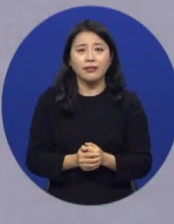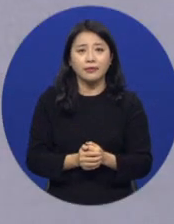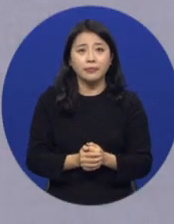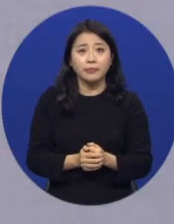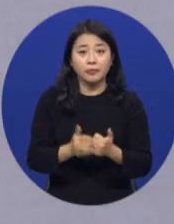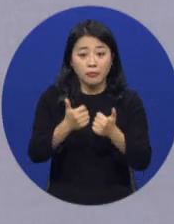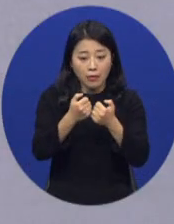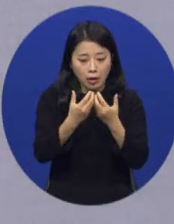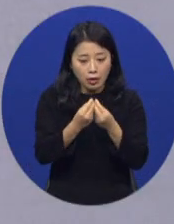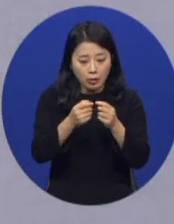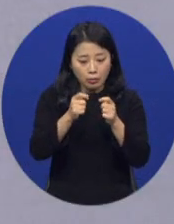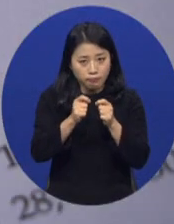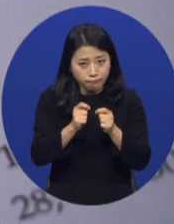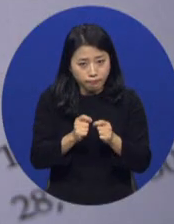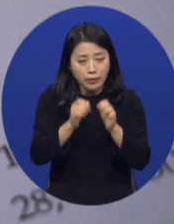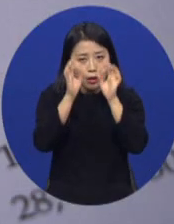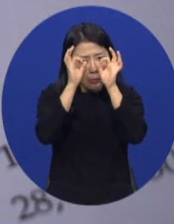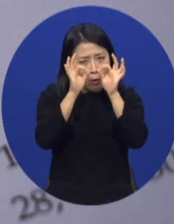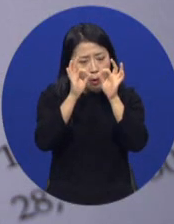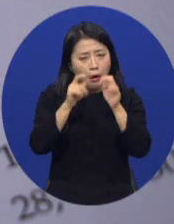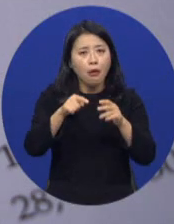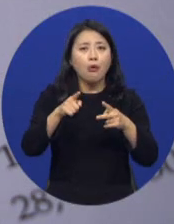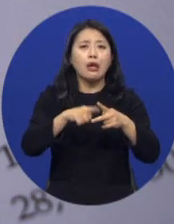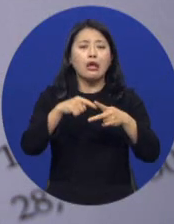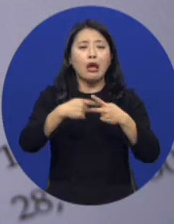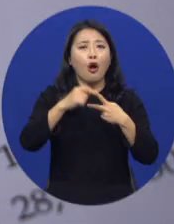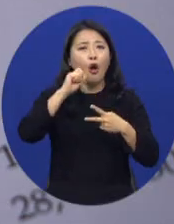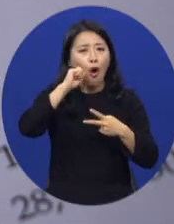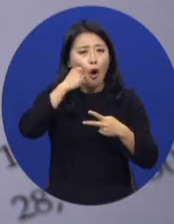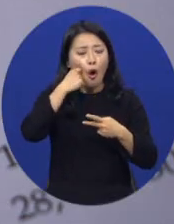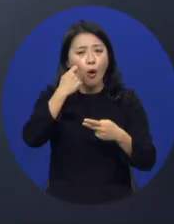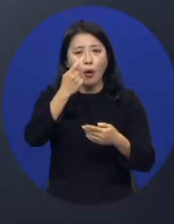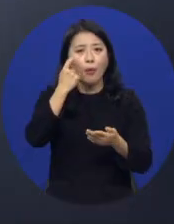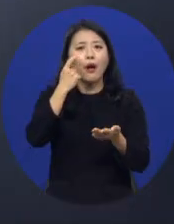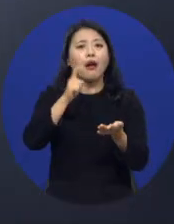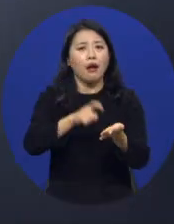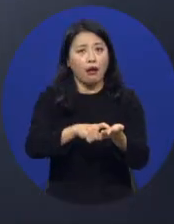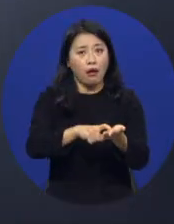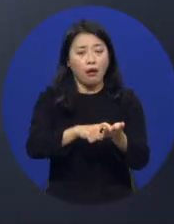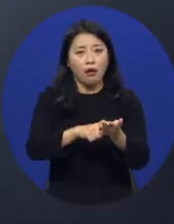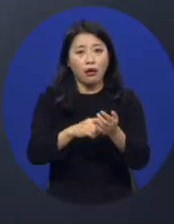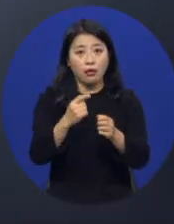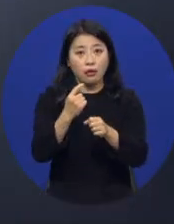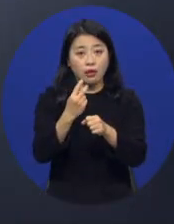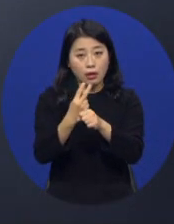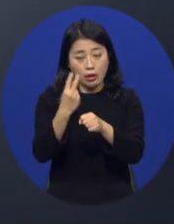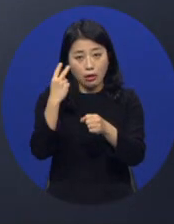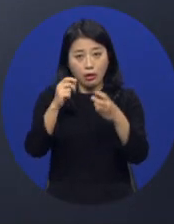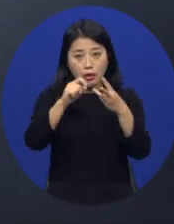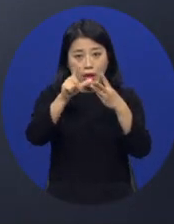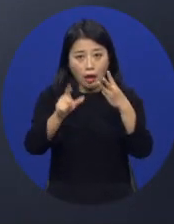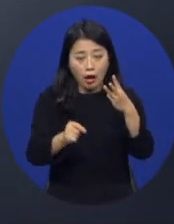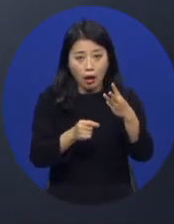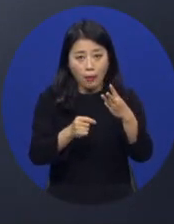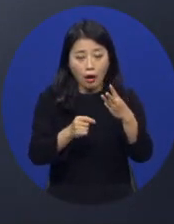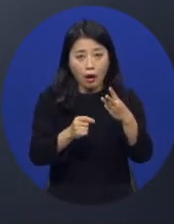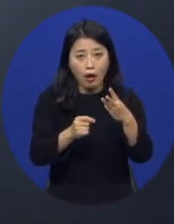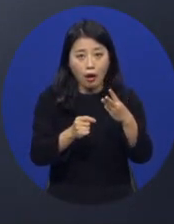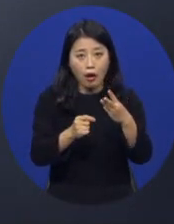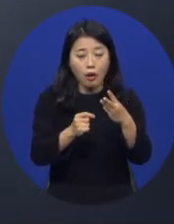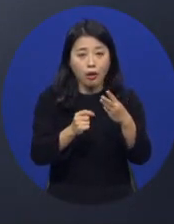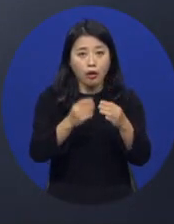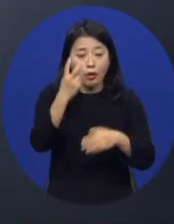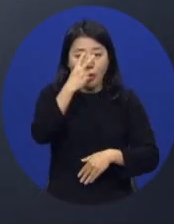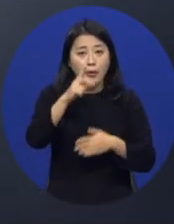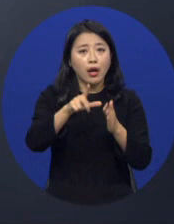그런데 회의 내용을 자세히 살펴보면 더 이해하기 어려운 점들이 눈에 띕니다 재작년 3월심의에서 평균 56점을